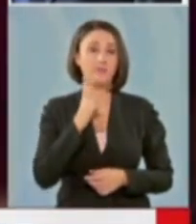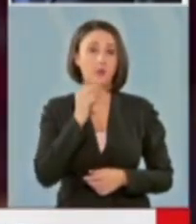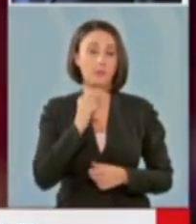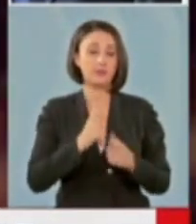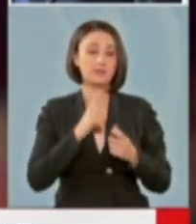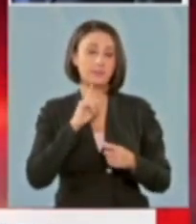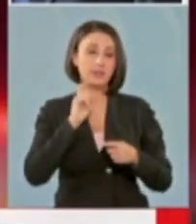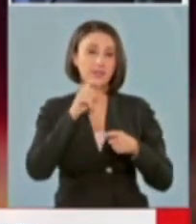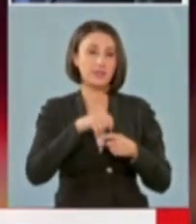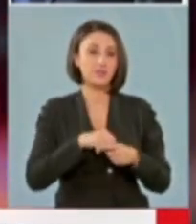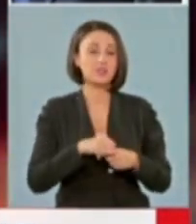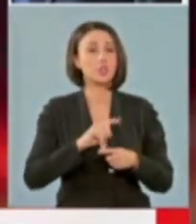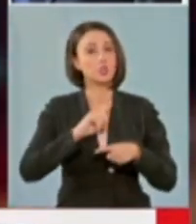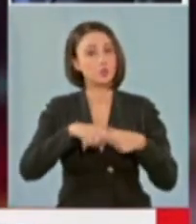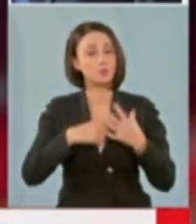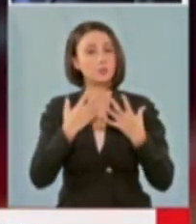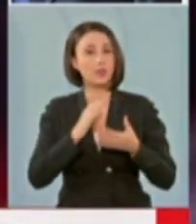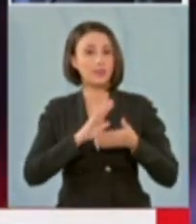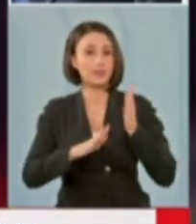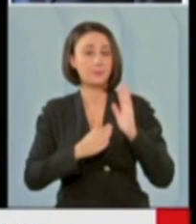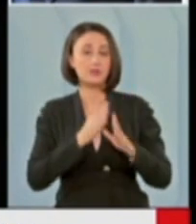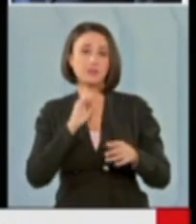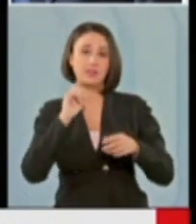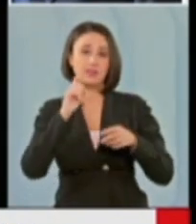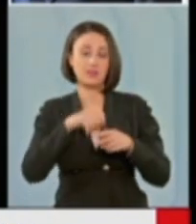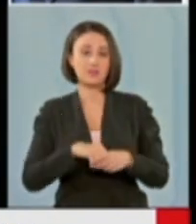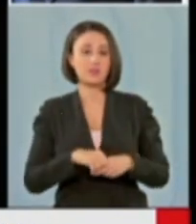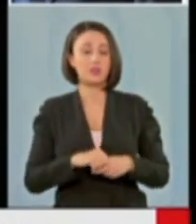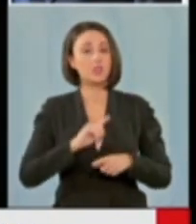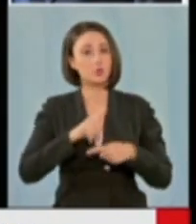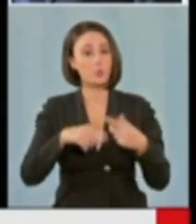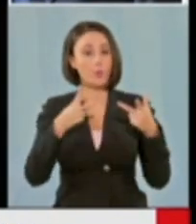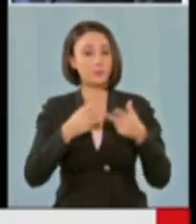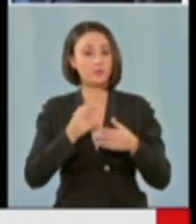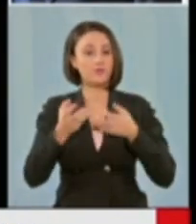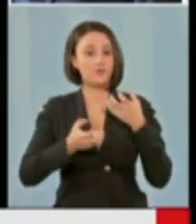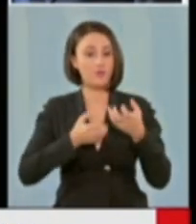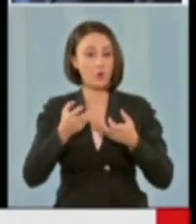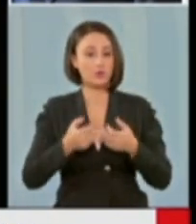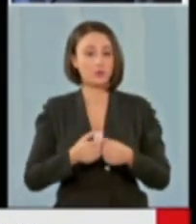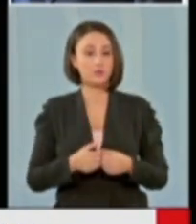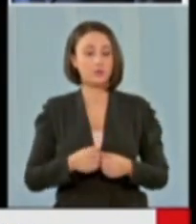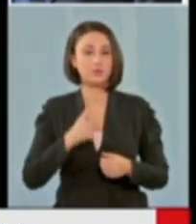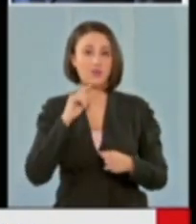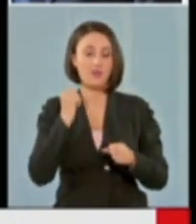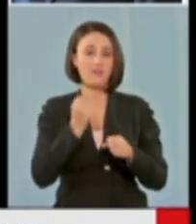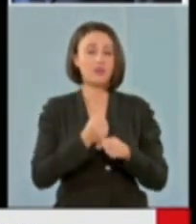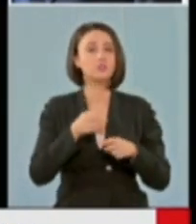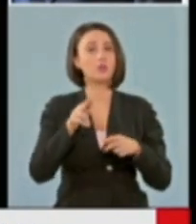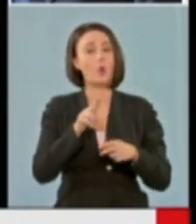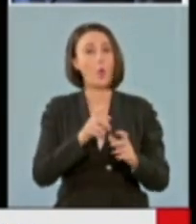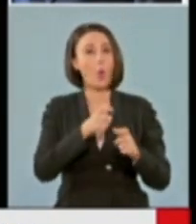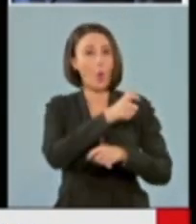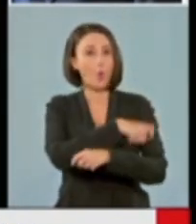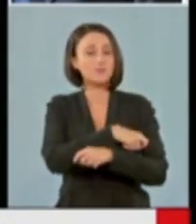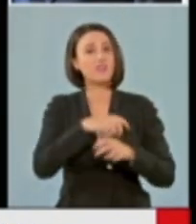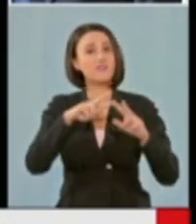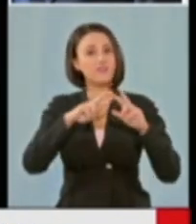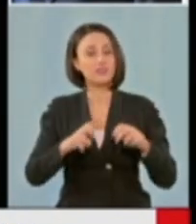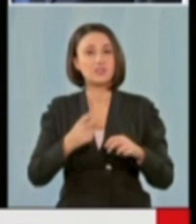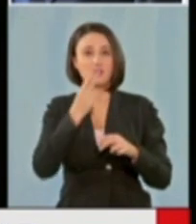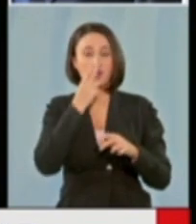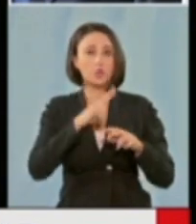de intervenție. După ce finalizăm intervenția, după lichidarea incendiului, se va constitui o comisie de cercetare